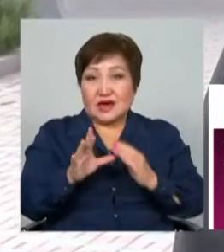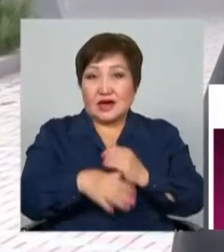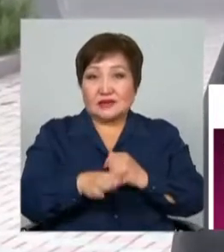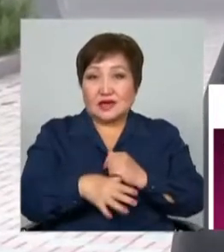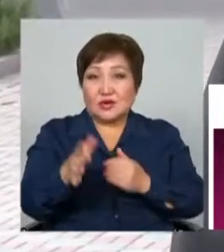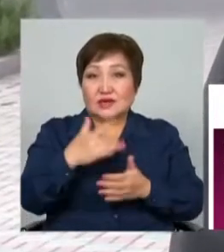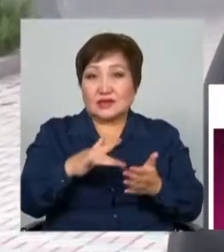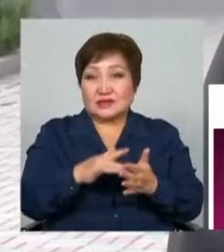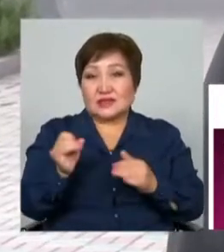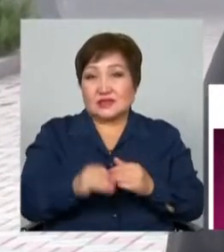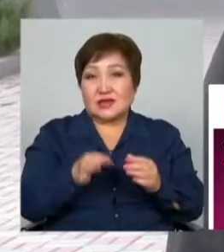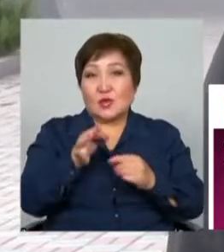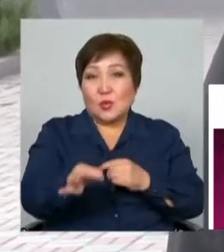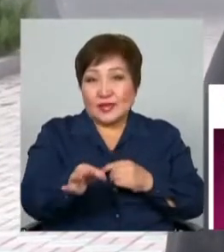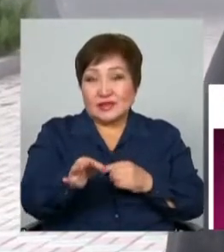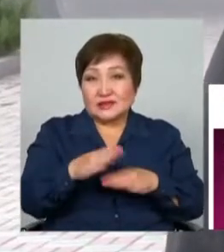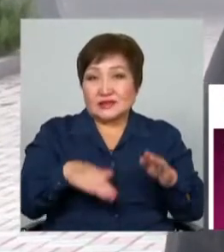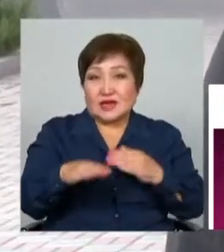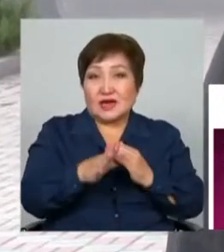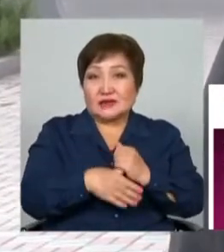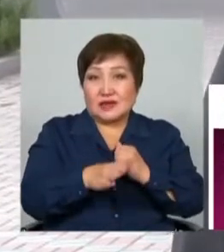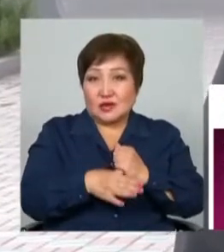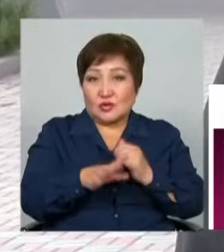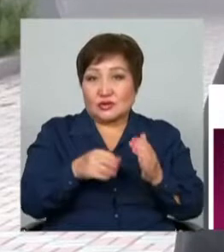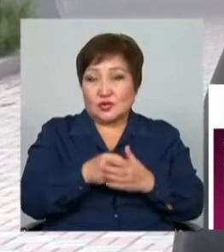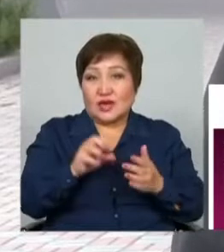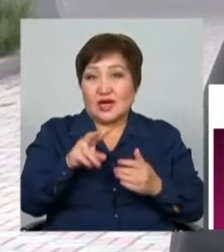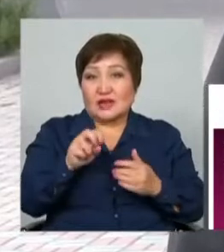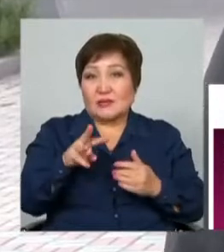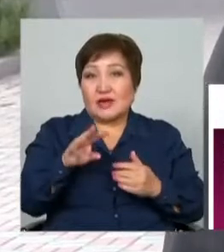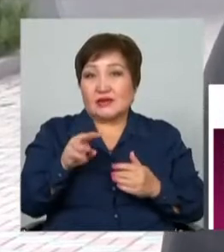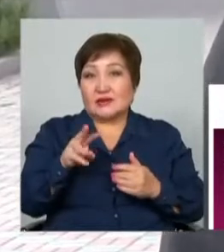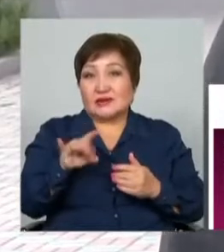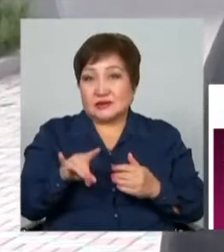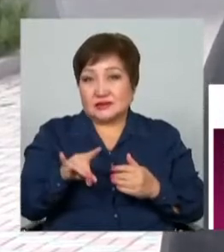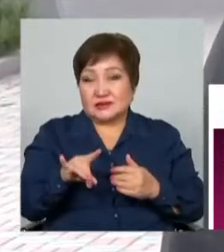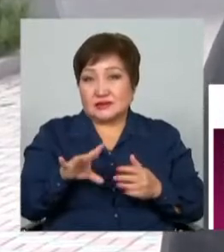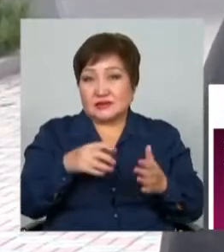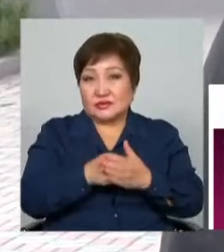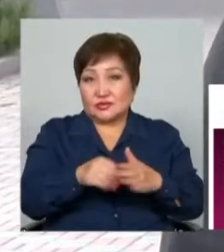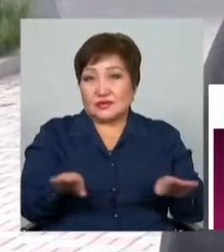тұсында, Атырау облысына Алмалыға дейінгі жерлерде мына теңіздің